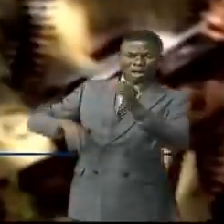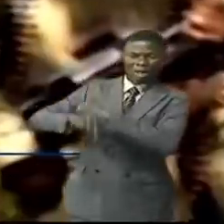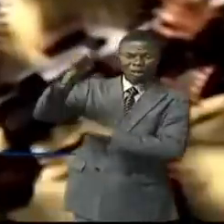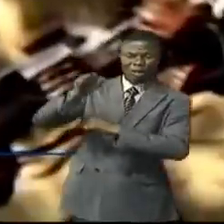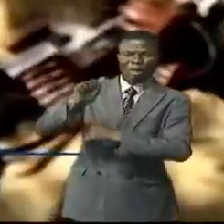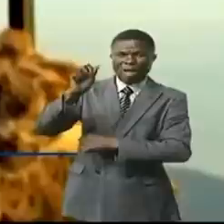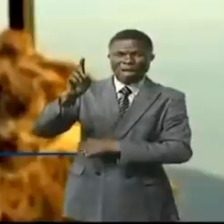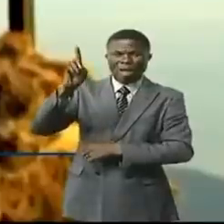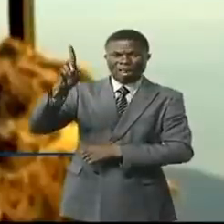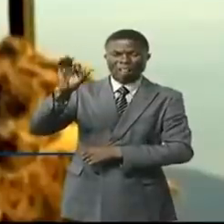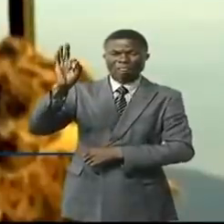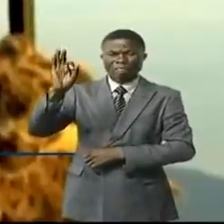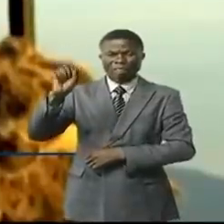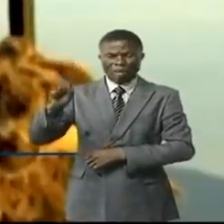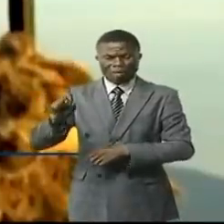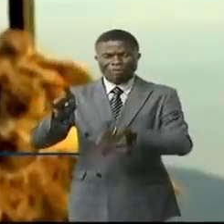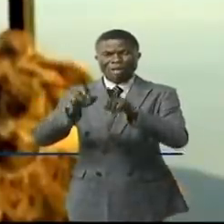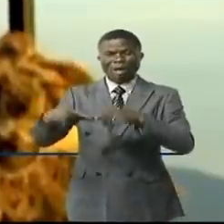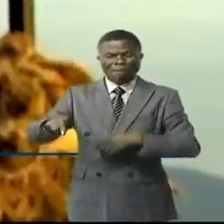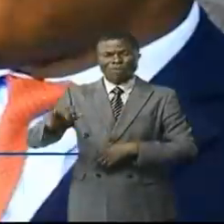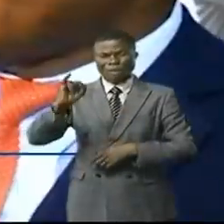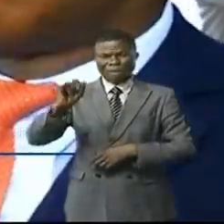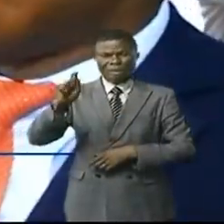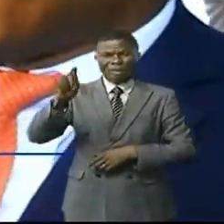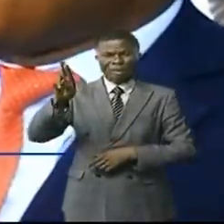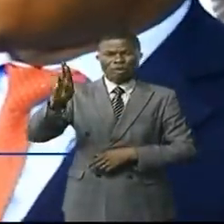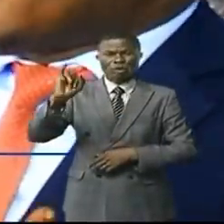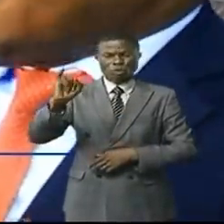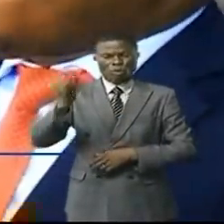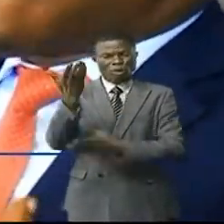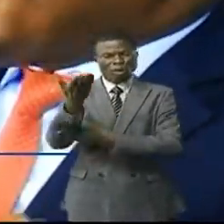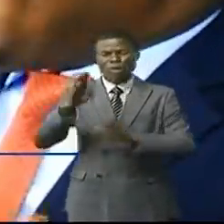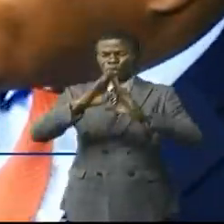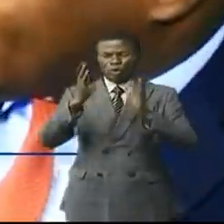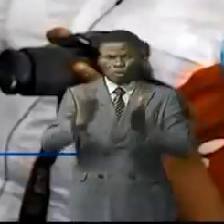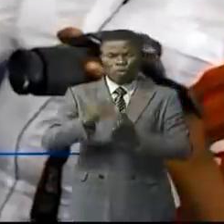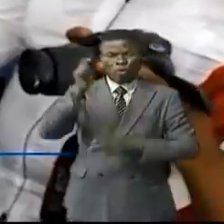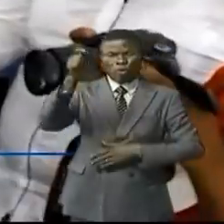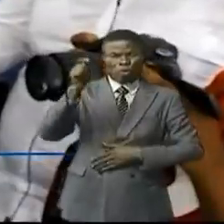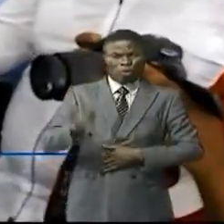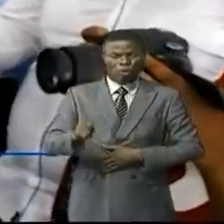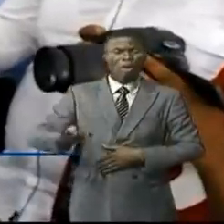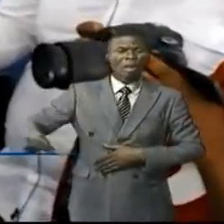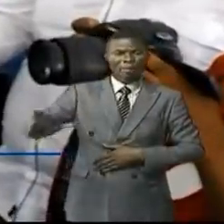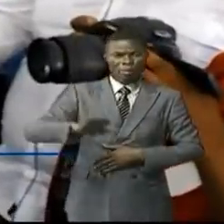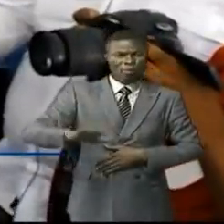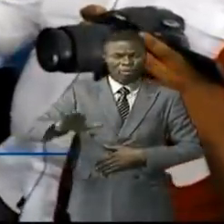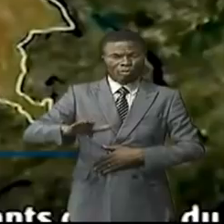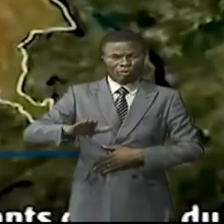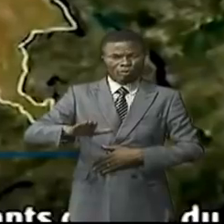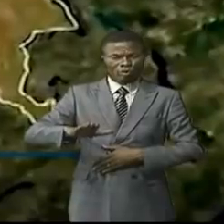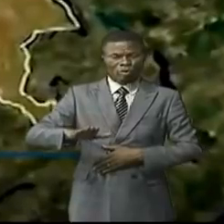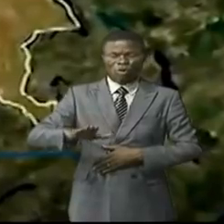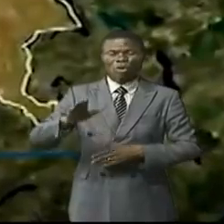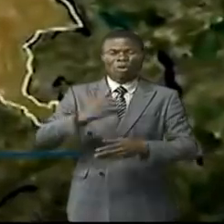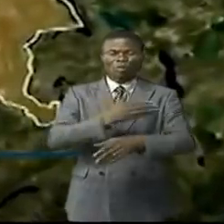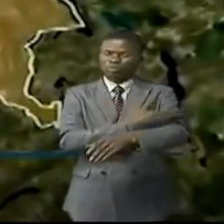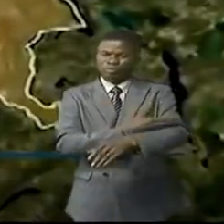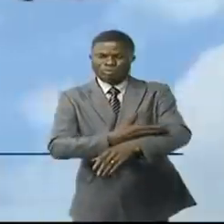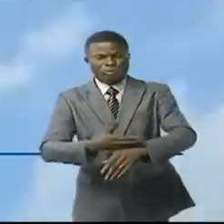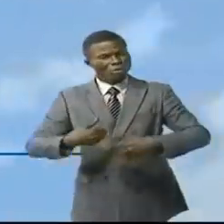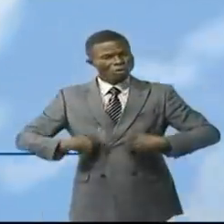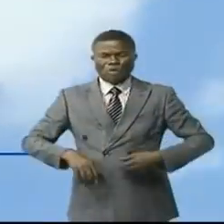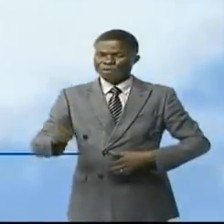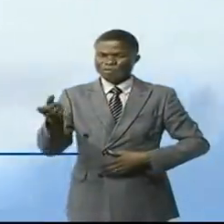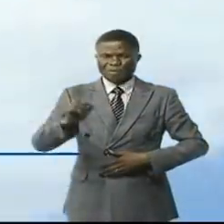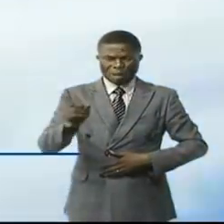L'élu de Bounia, dans la province de l'Ituri, a également invité toutes les forces vives du pays à ne pas s'ériger en obstacle contre cette